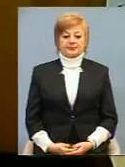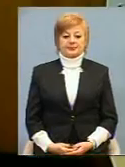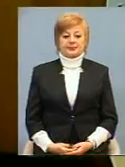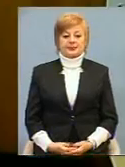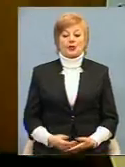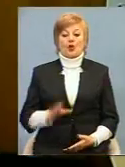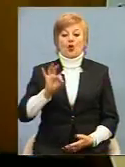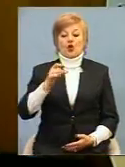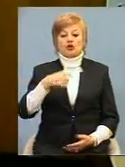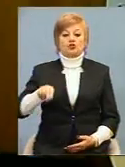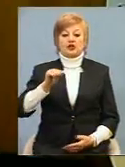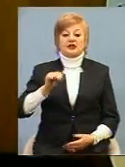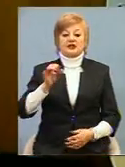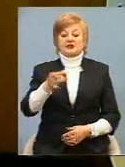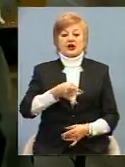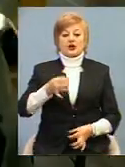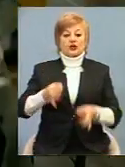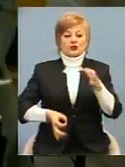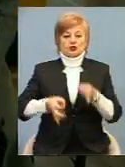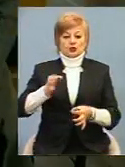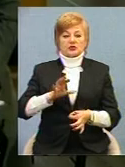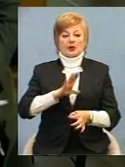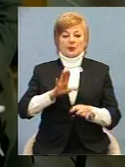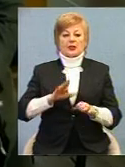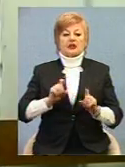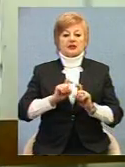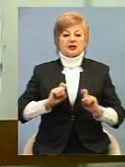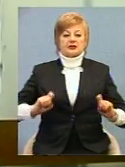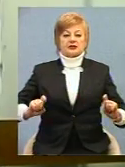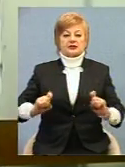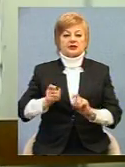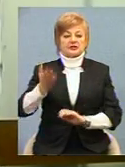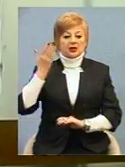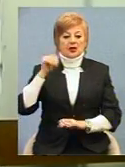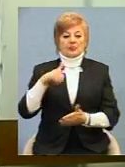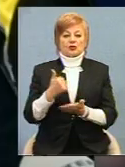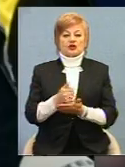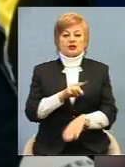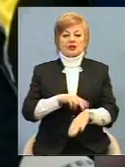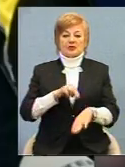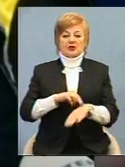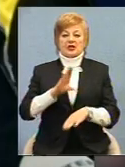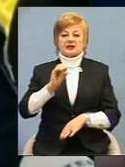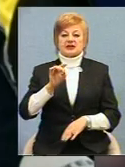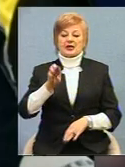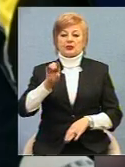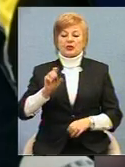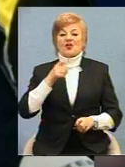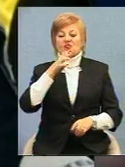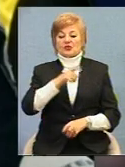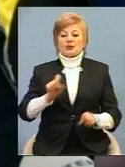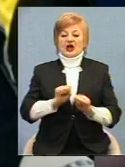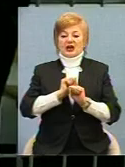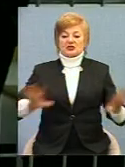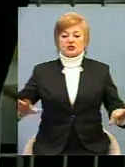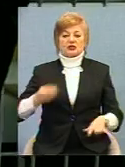В Орджонікідзевському районному суді Запоріжжя відбулося засідання у справі екс-очільника обласної міліції Володимира Серби щодо розгону Запорізького